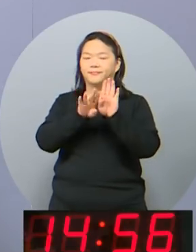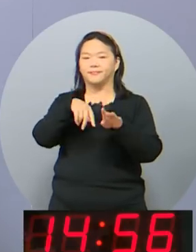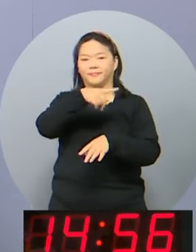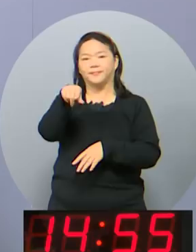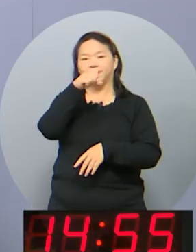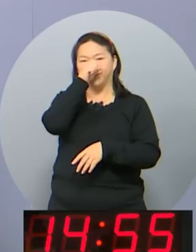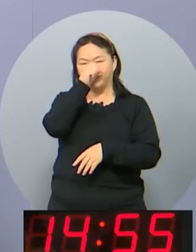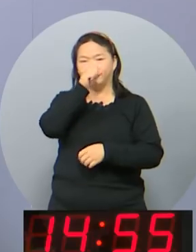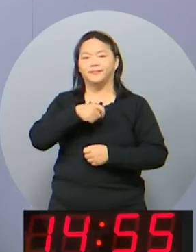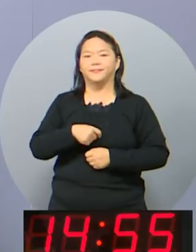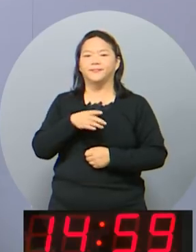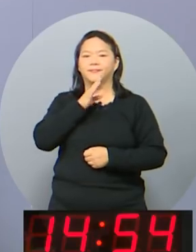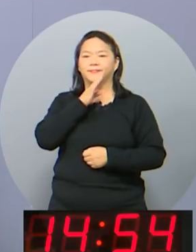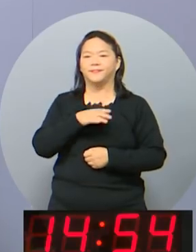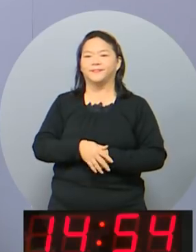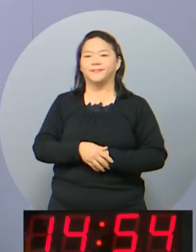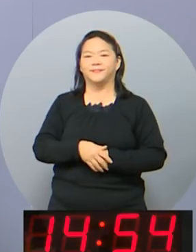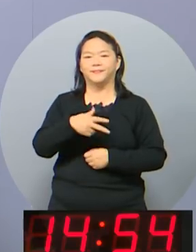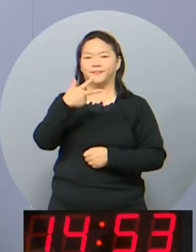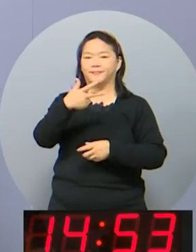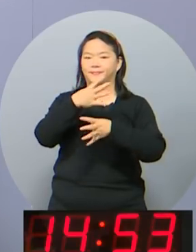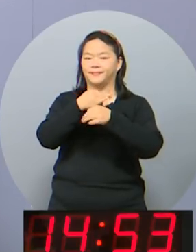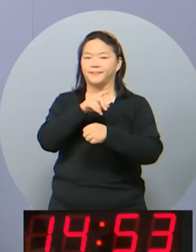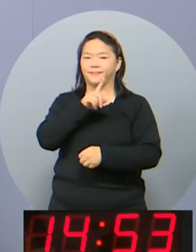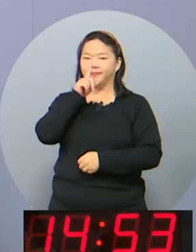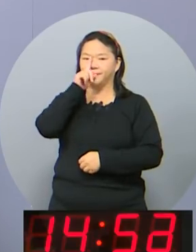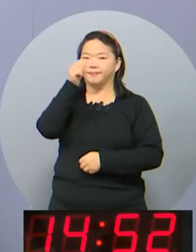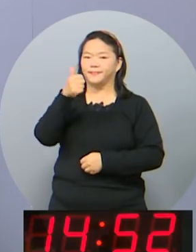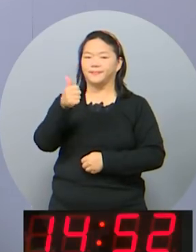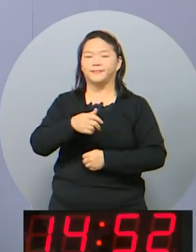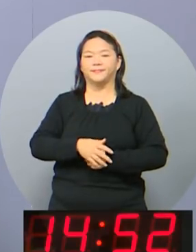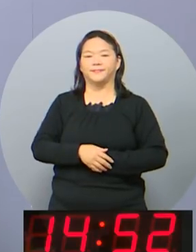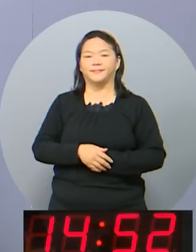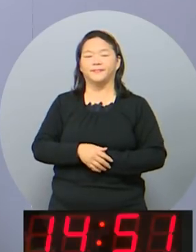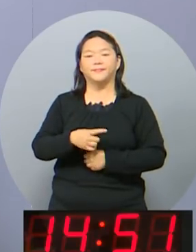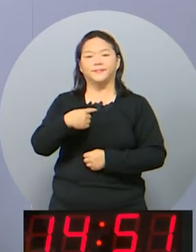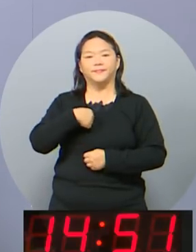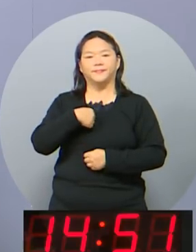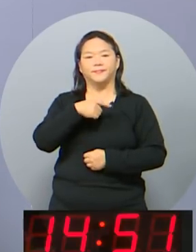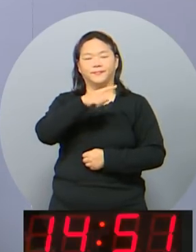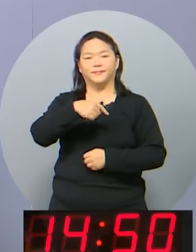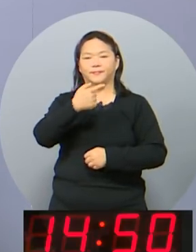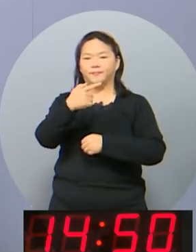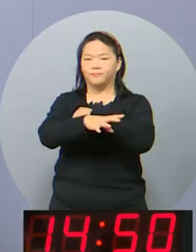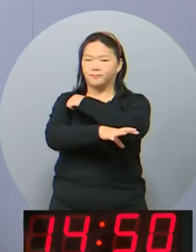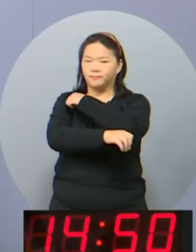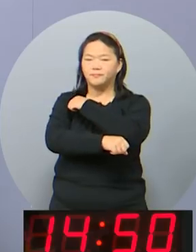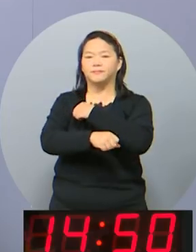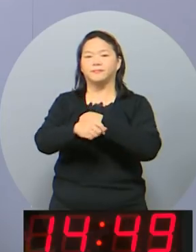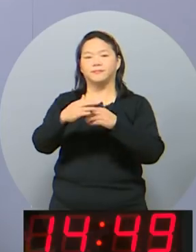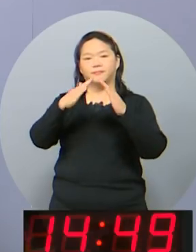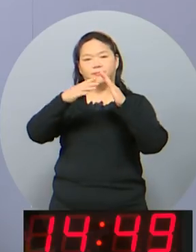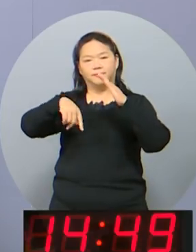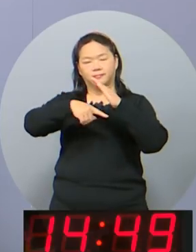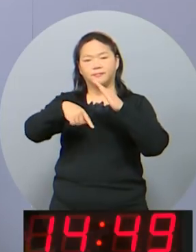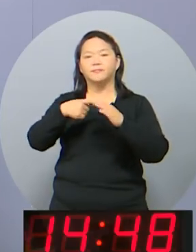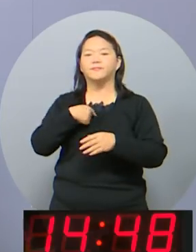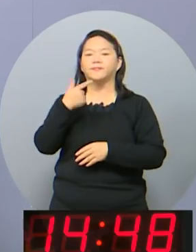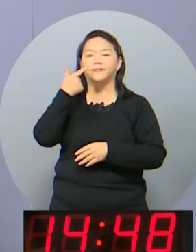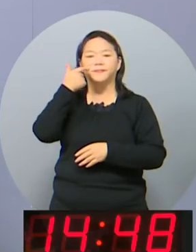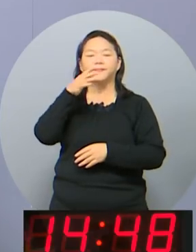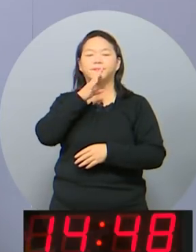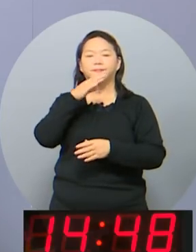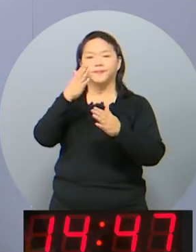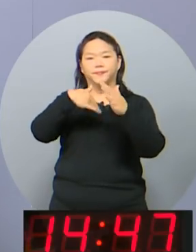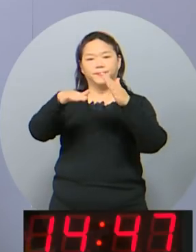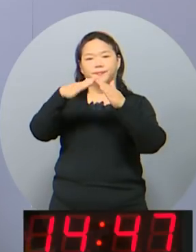我是市议员候选人登记第七号的陈伟杰。伟杰来自一个基层的家庭，那我的父亲是一个学校的